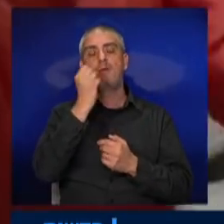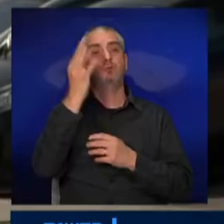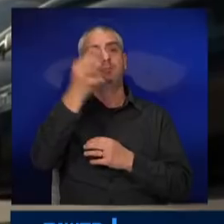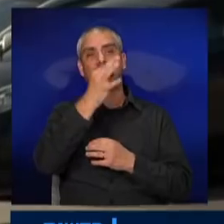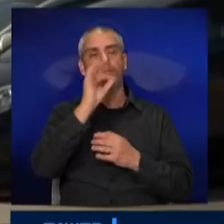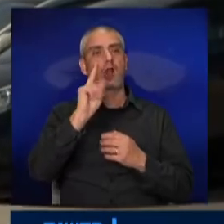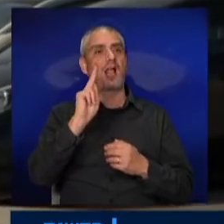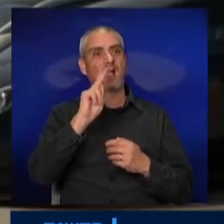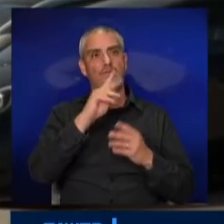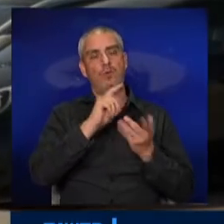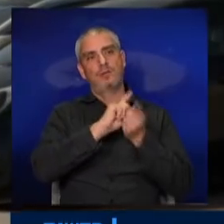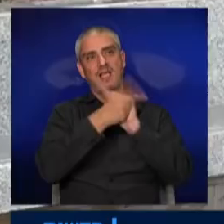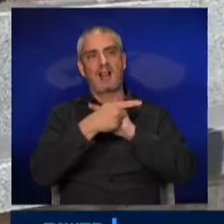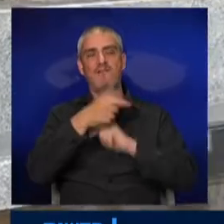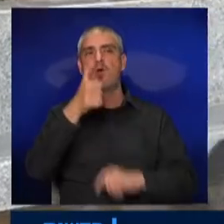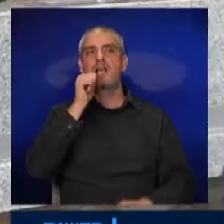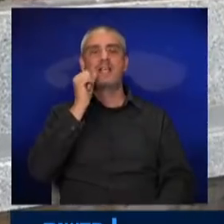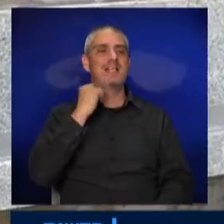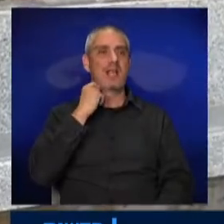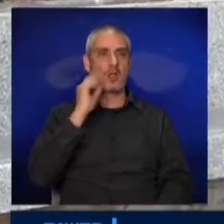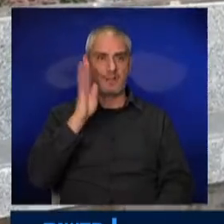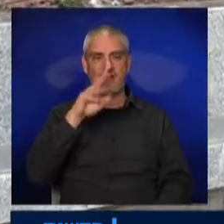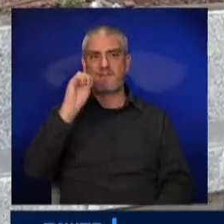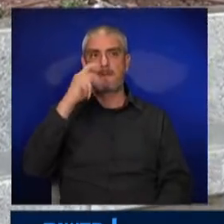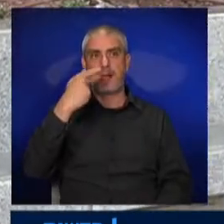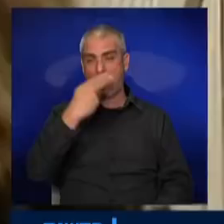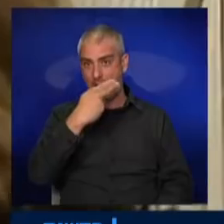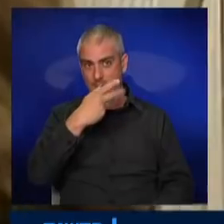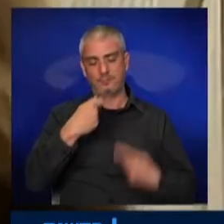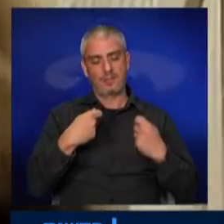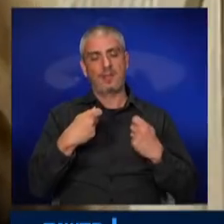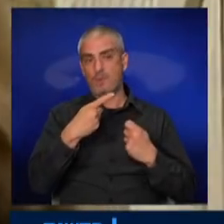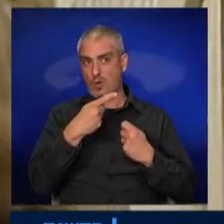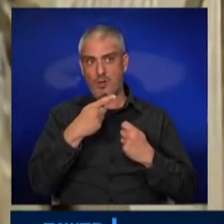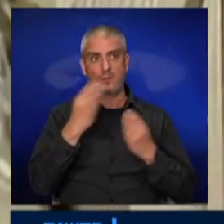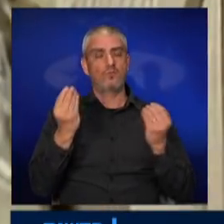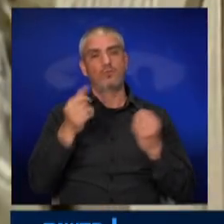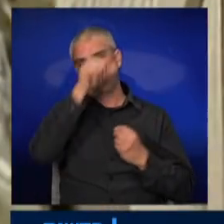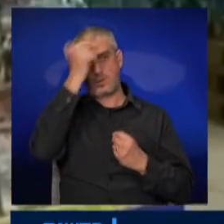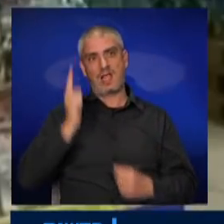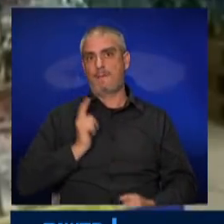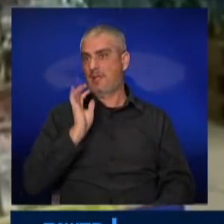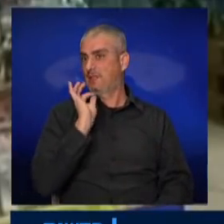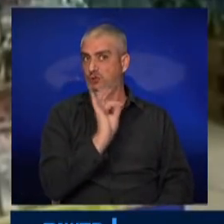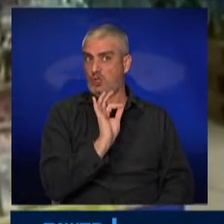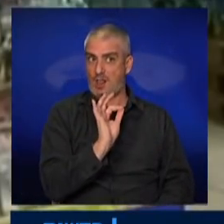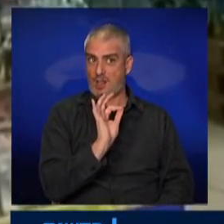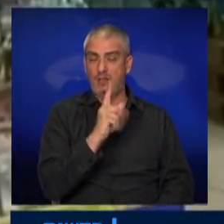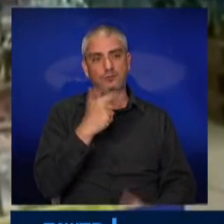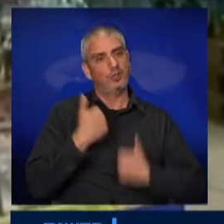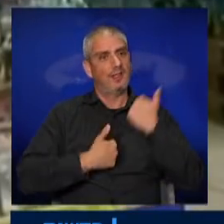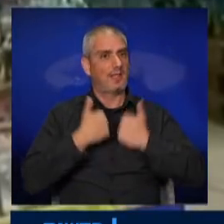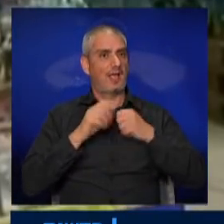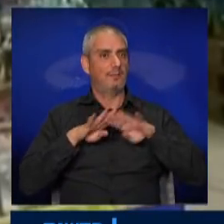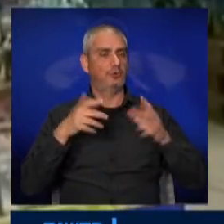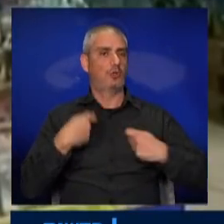של קרפור שיחליפו את יינות ביטן ומגה, בהם תמכור בין היתר את המותג הפרטי שלה, שיתחרה